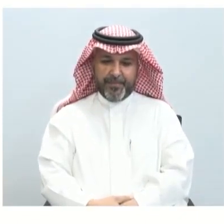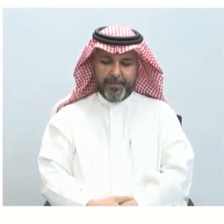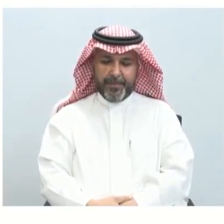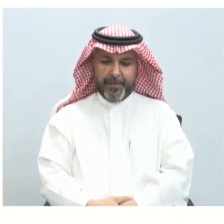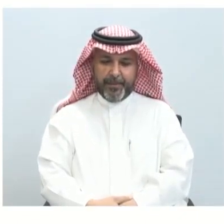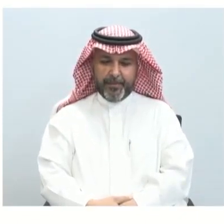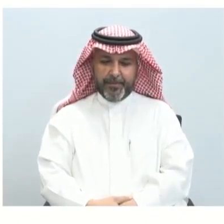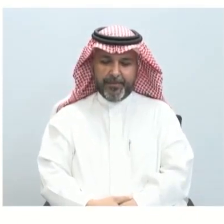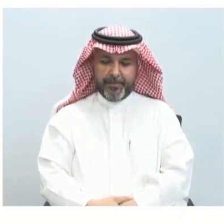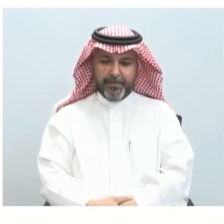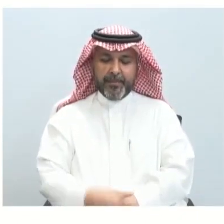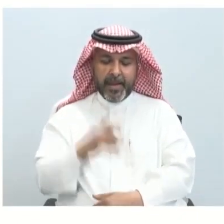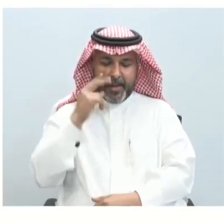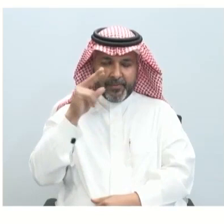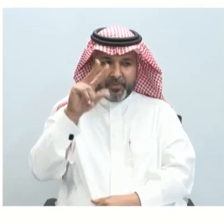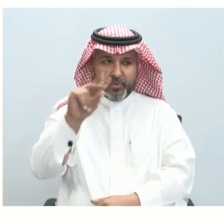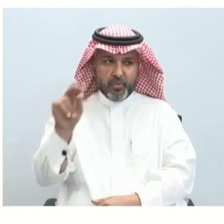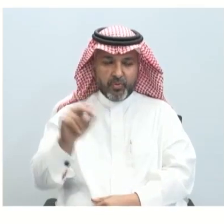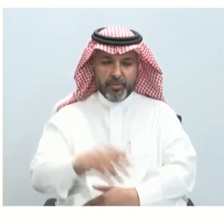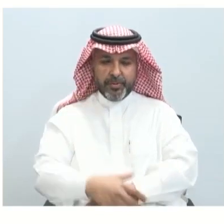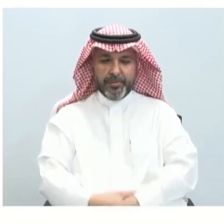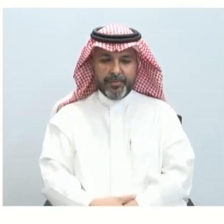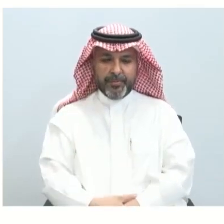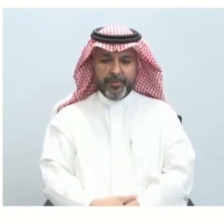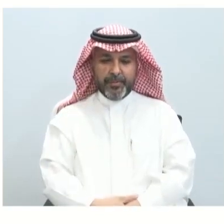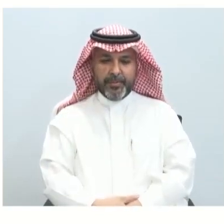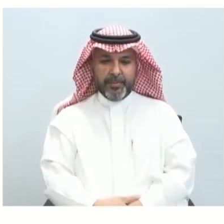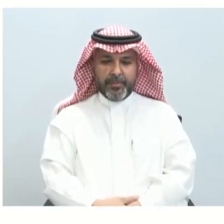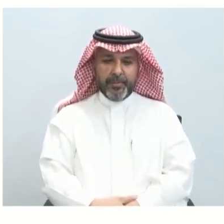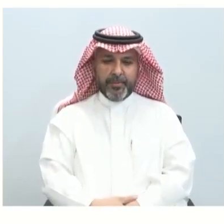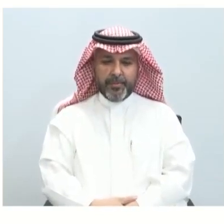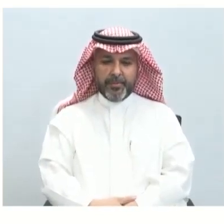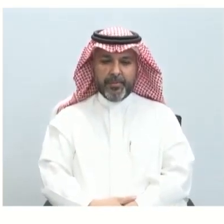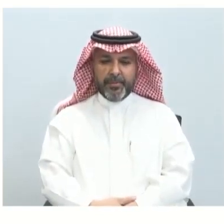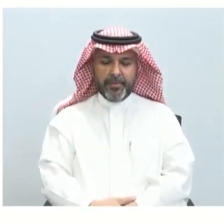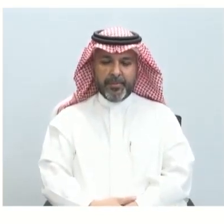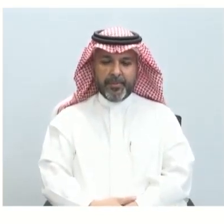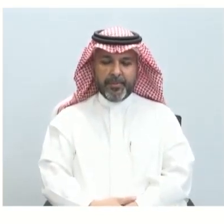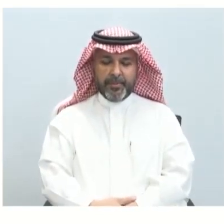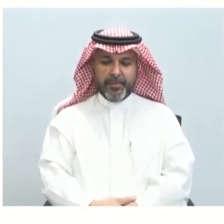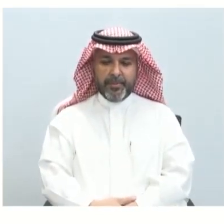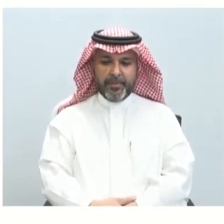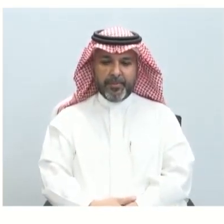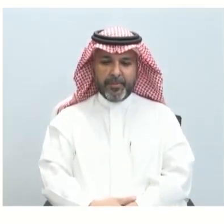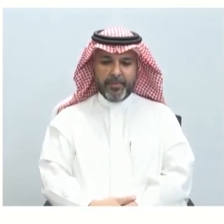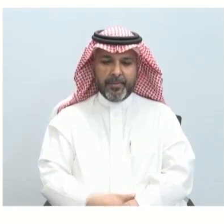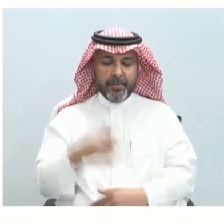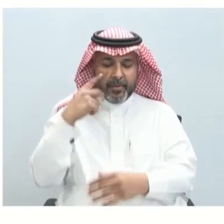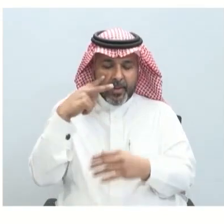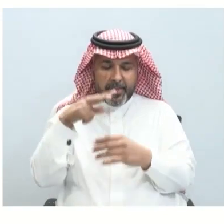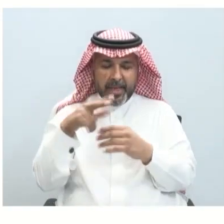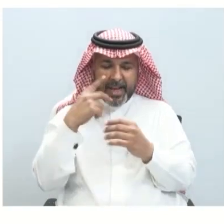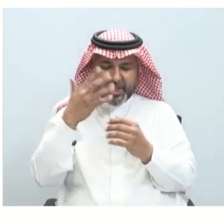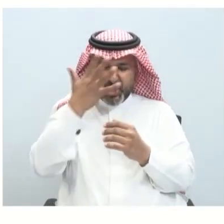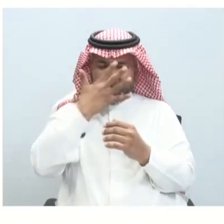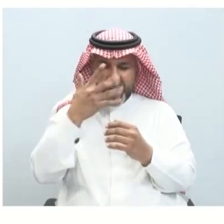الخلايا مستخدمين نفس الشكل وضع عمل الخليه عند نقطه الفحص التي تمثلها الاشاره الضوئيه في الشكل عندما